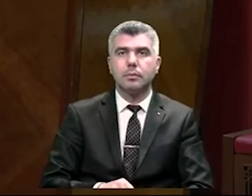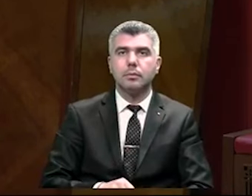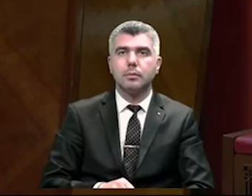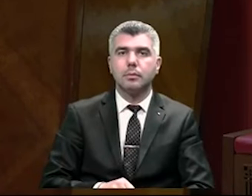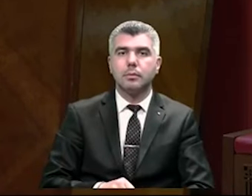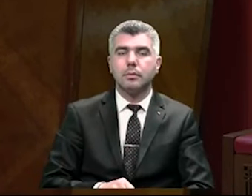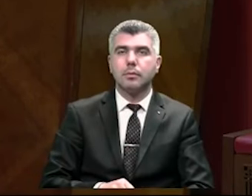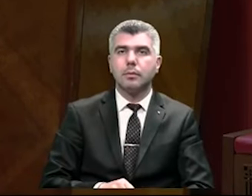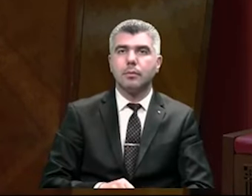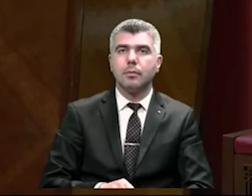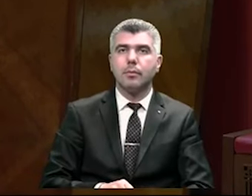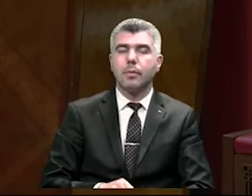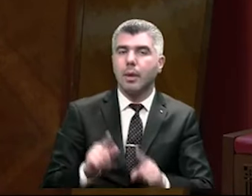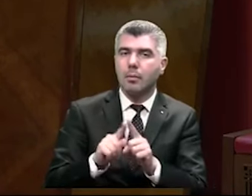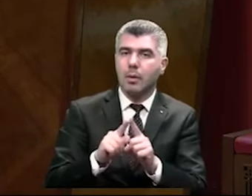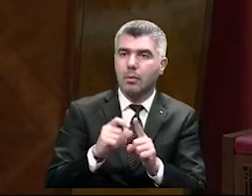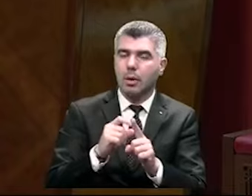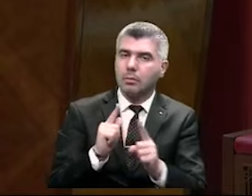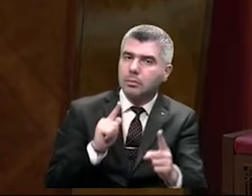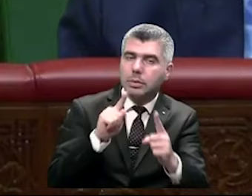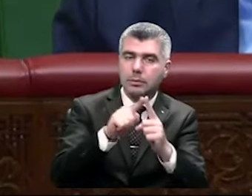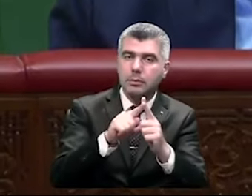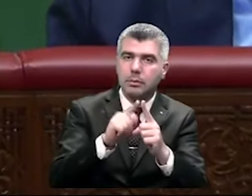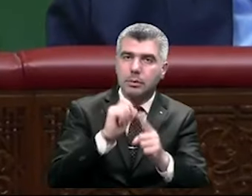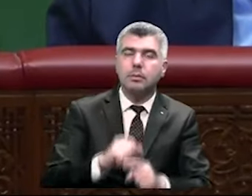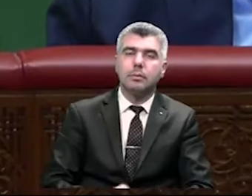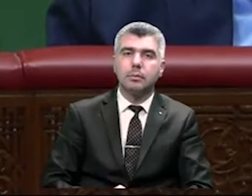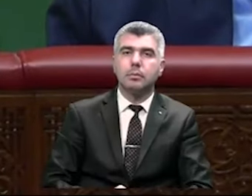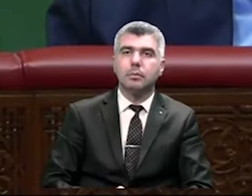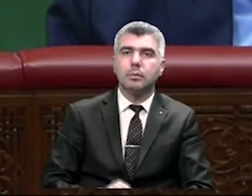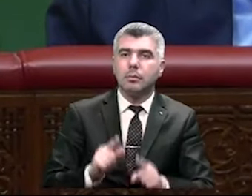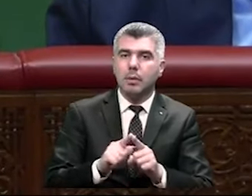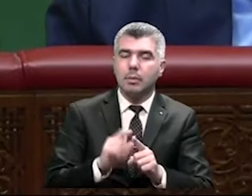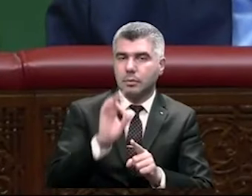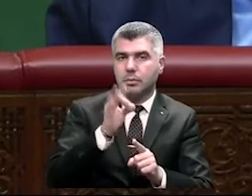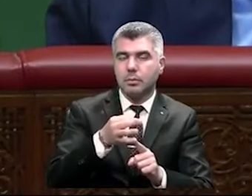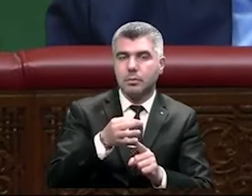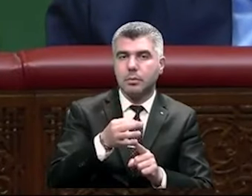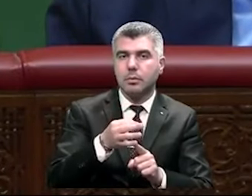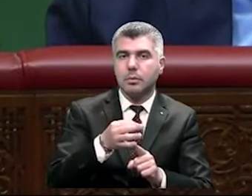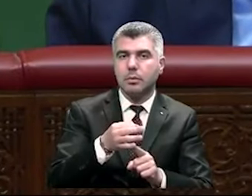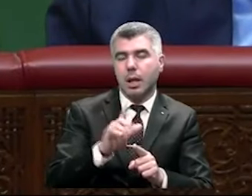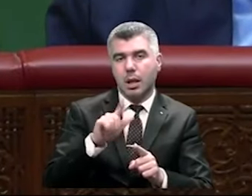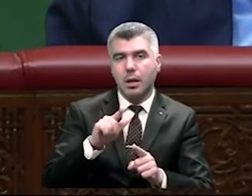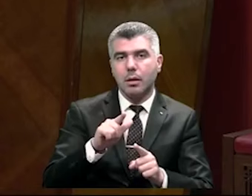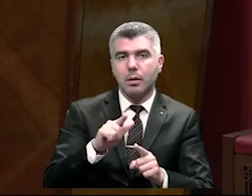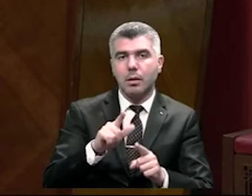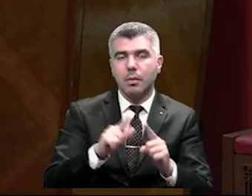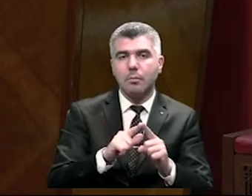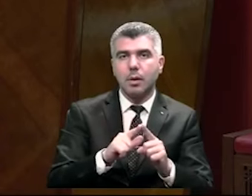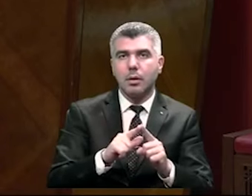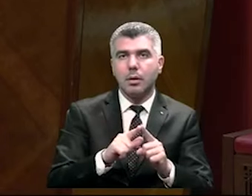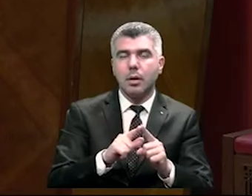بطريقه زعما غير مباشره باش ه العمليه هذه تقوم يعني في